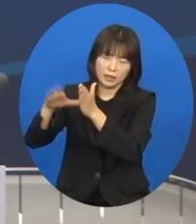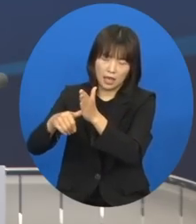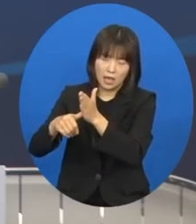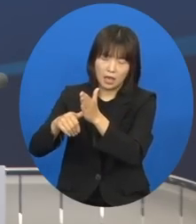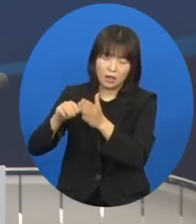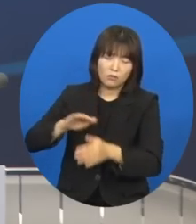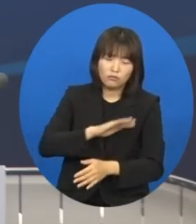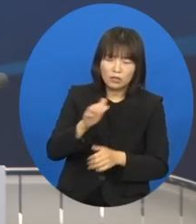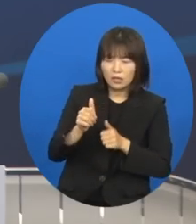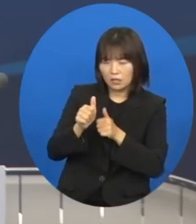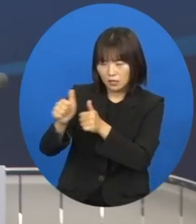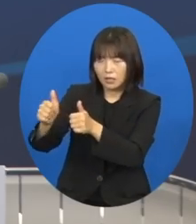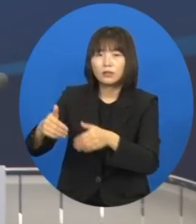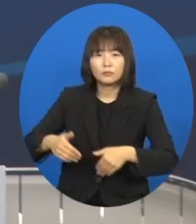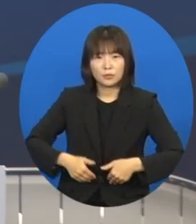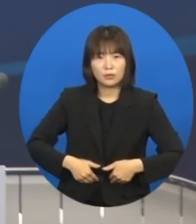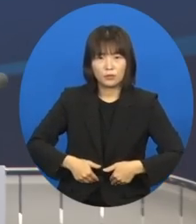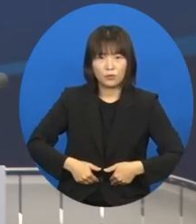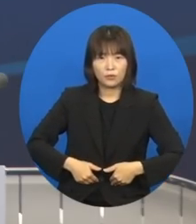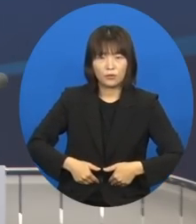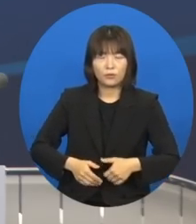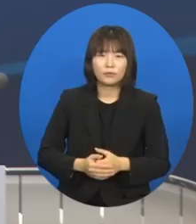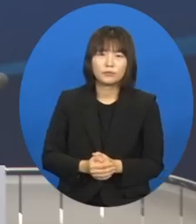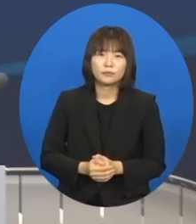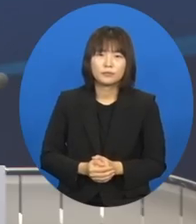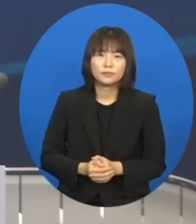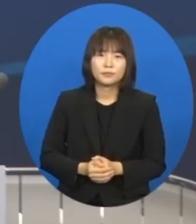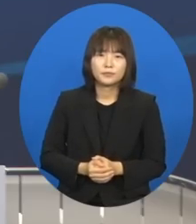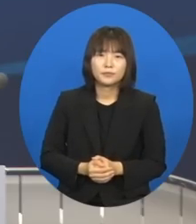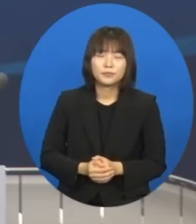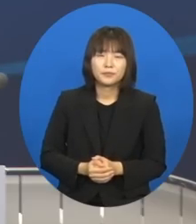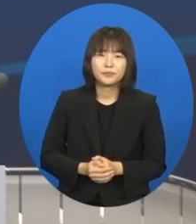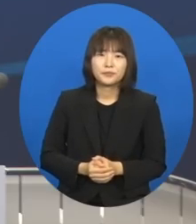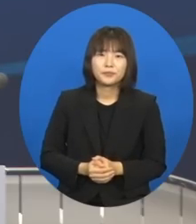합니다 그런데 우리는 크로노스 개념에 살고 있습니다